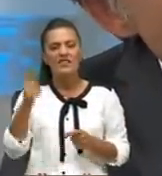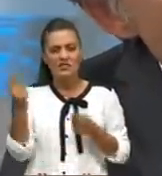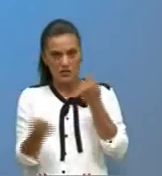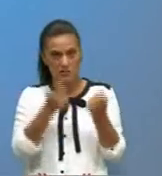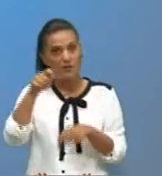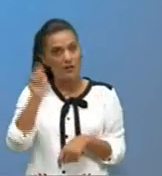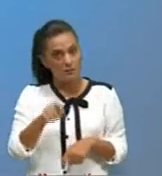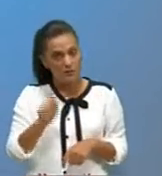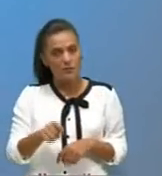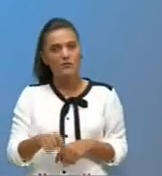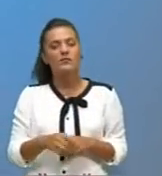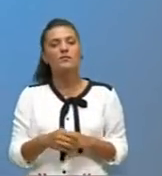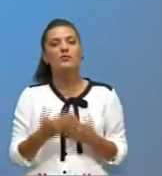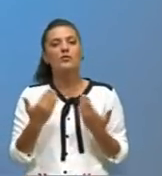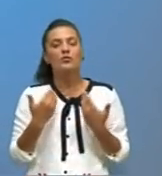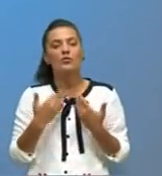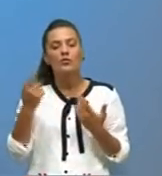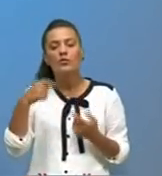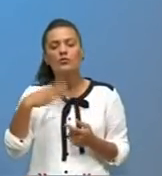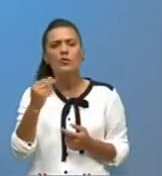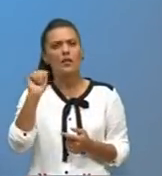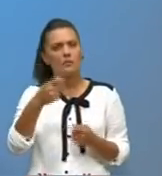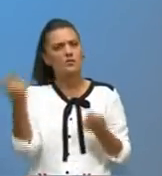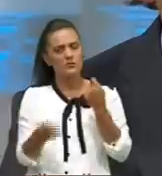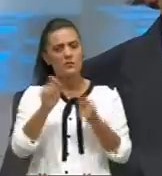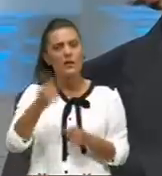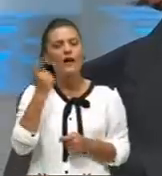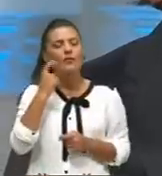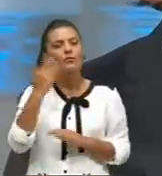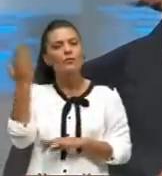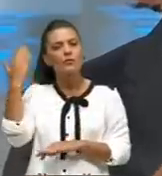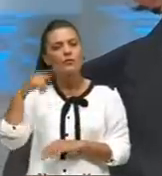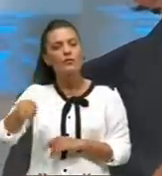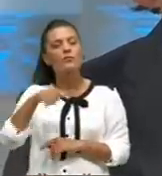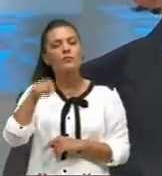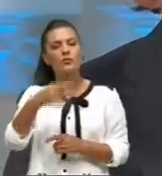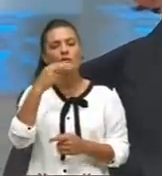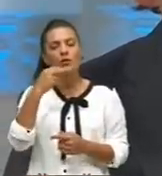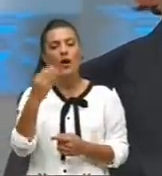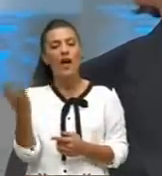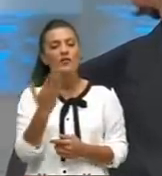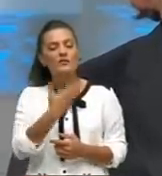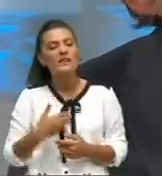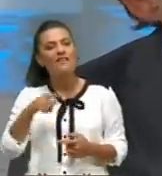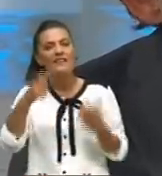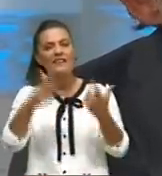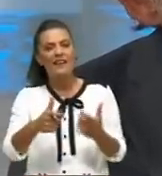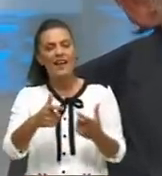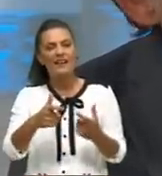Çalışmalar yapılmış, biraz çalışmalar, çok dokuk, güzel örnek dokuk çalışmalar kurulmuş, yapılmış. Atatürk'ün de biliyorsunuz konuşlandığı yer